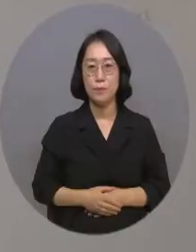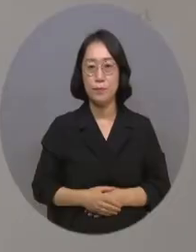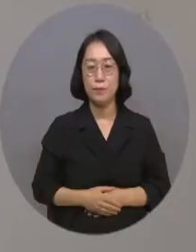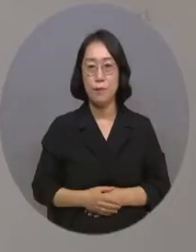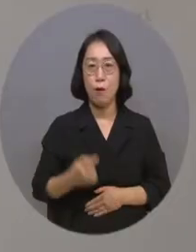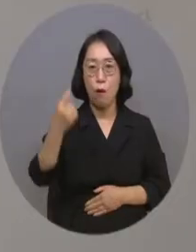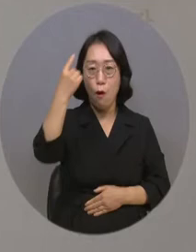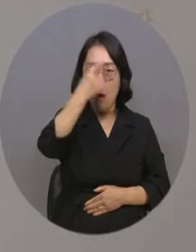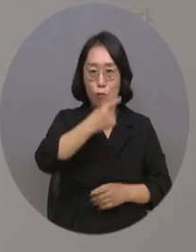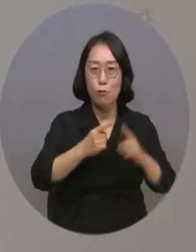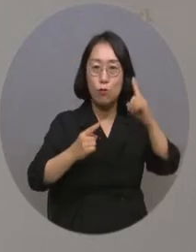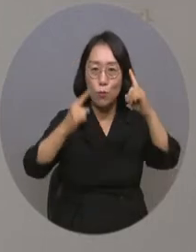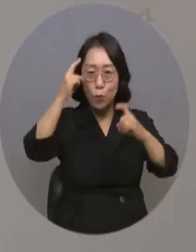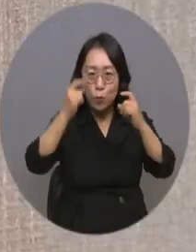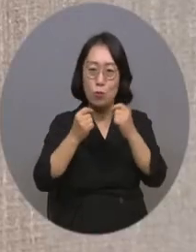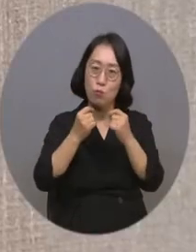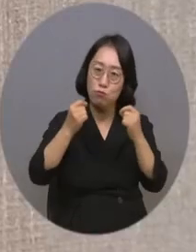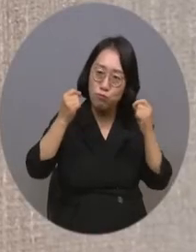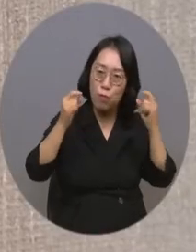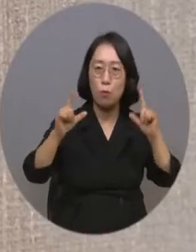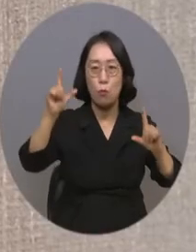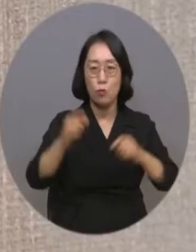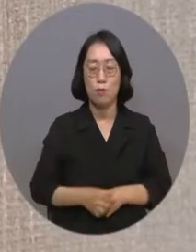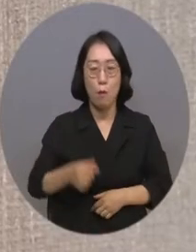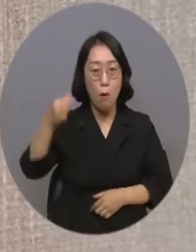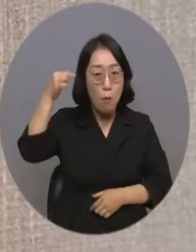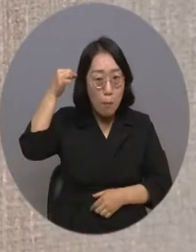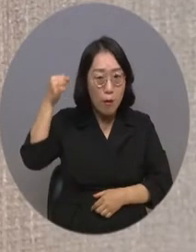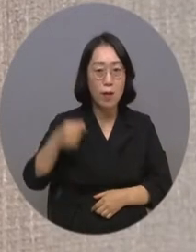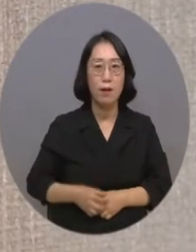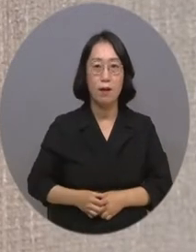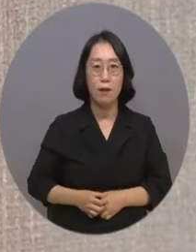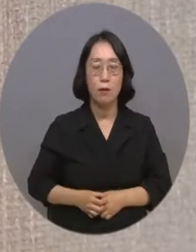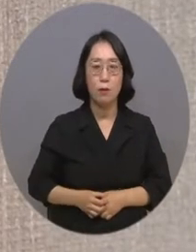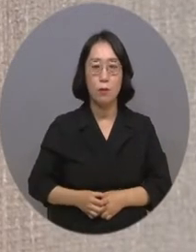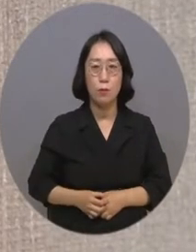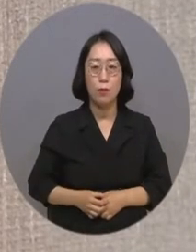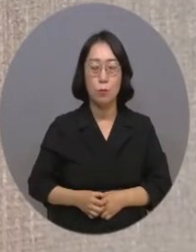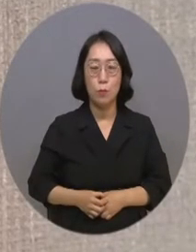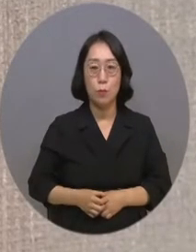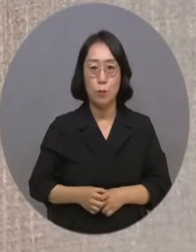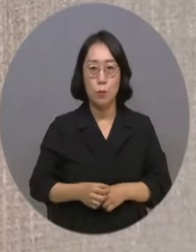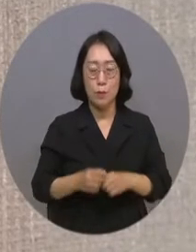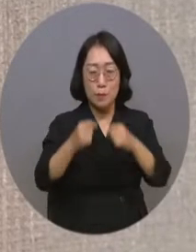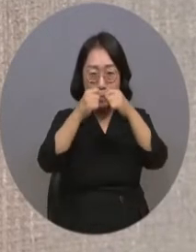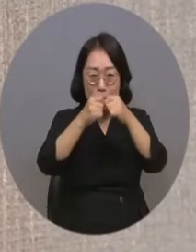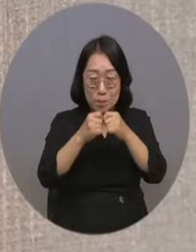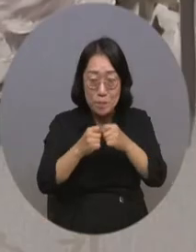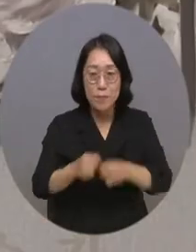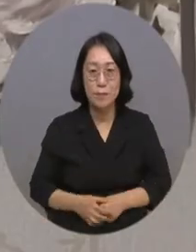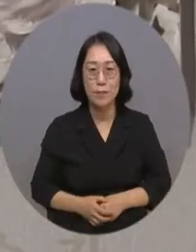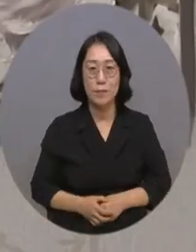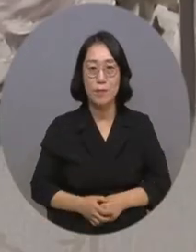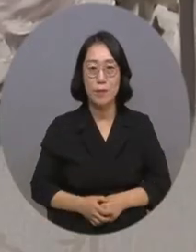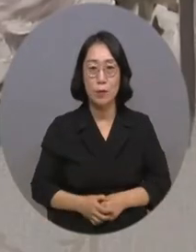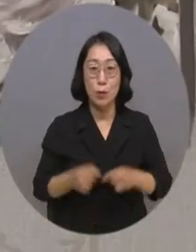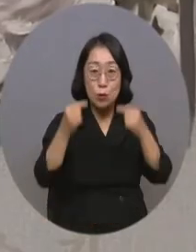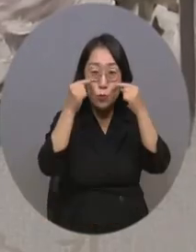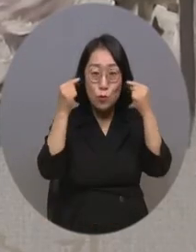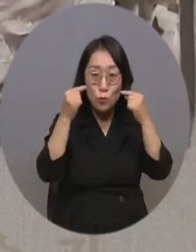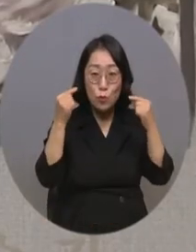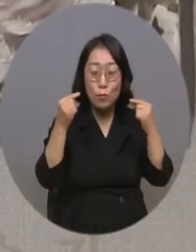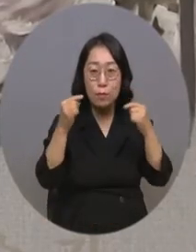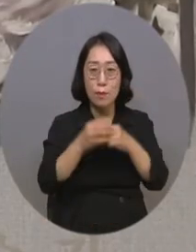다양한 표정의 얼굴들, 머리카락 한올 한올까지 살아 움직이는 듯합니다. 주름